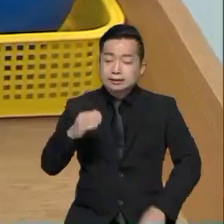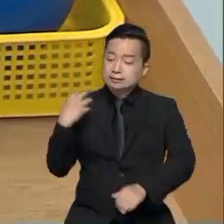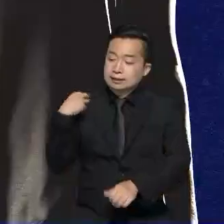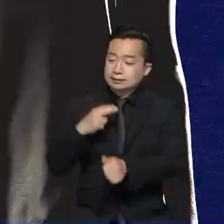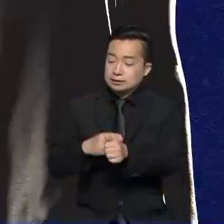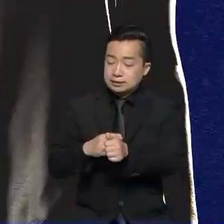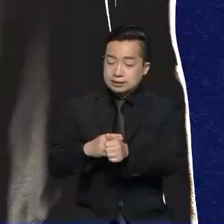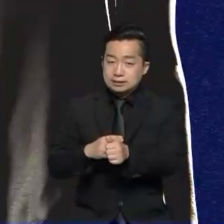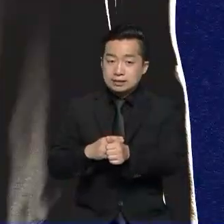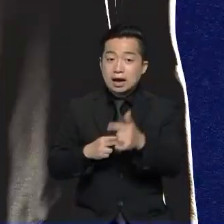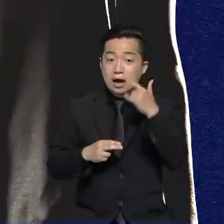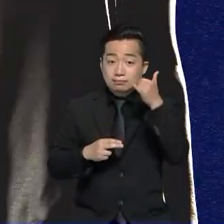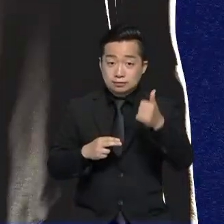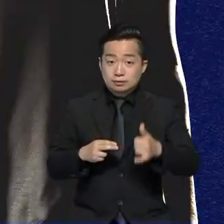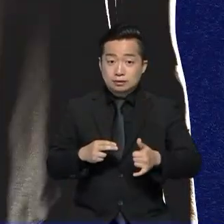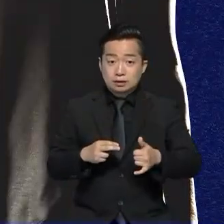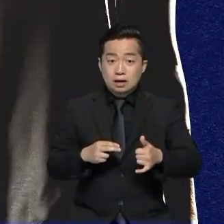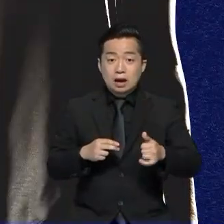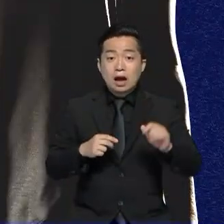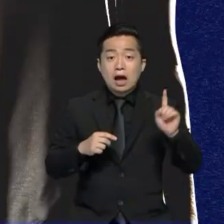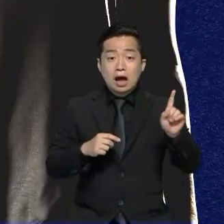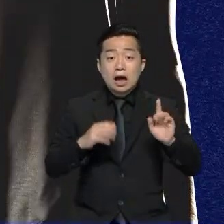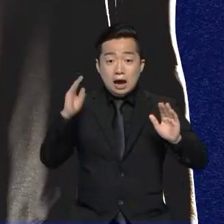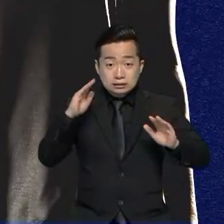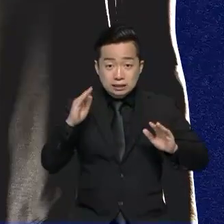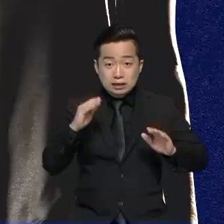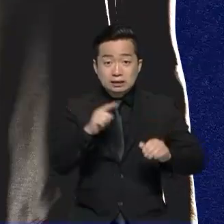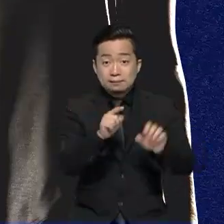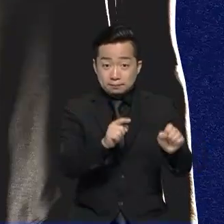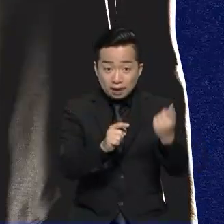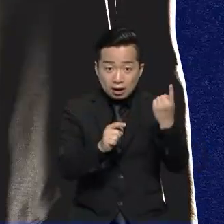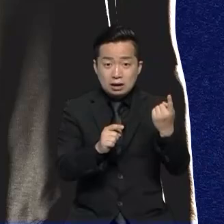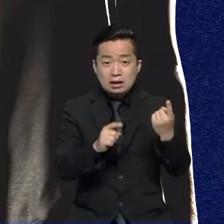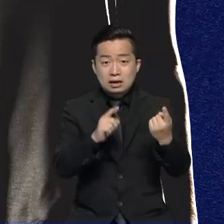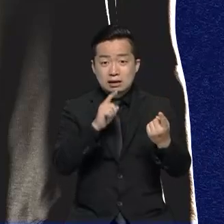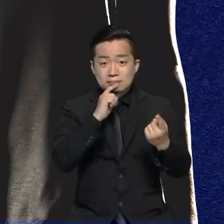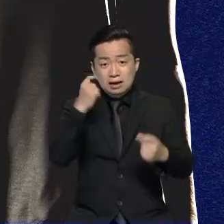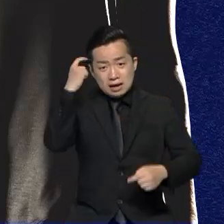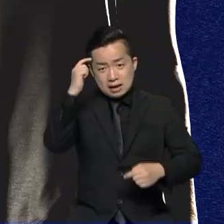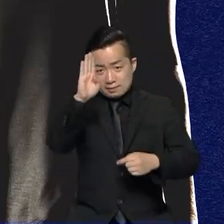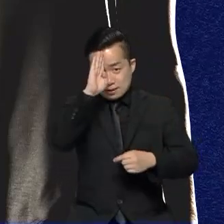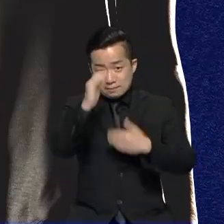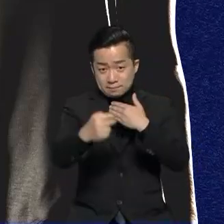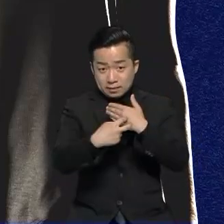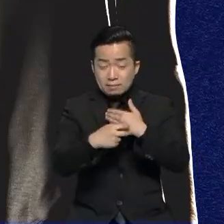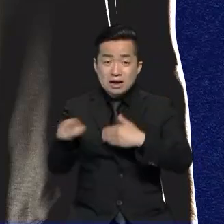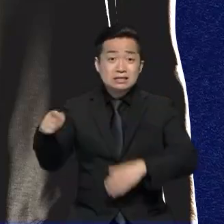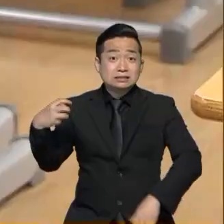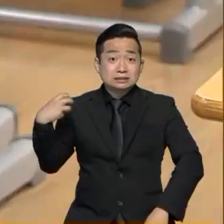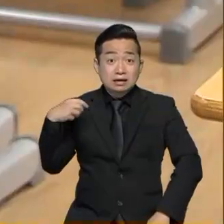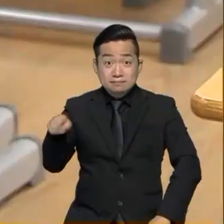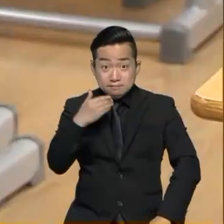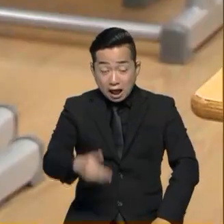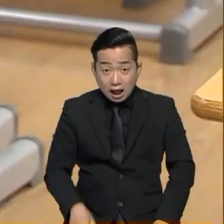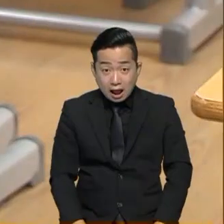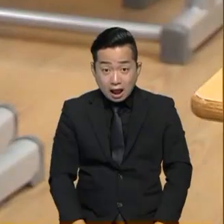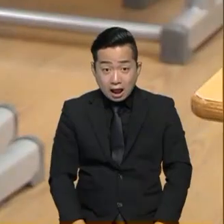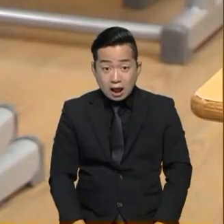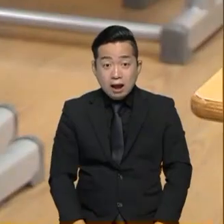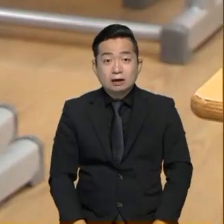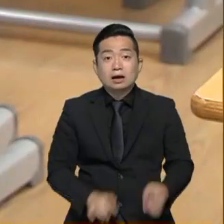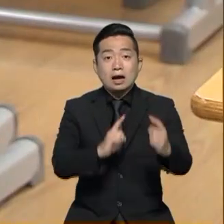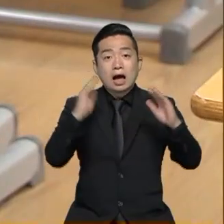학부모. 다른 학생 하나로 인해가지고 막말로 정신병 걸리면 나 신나 책임질 거야. 상대